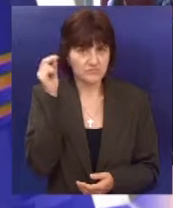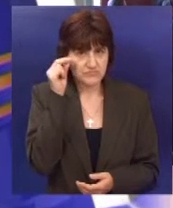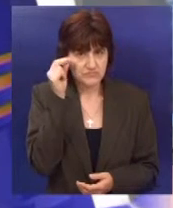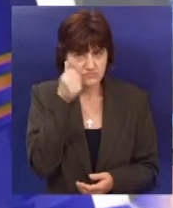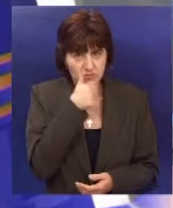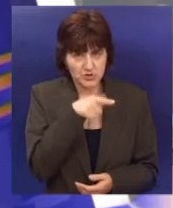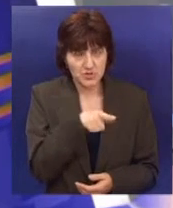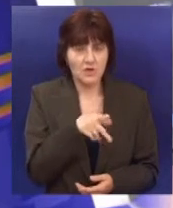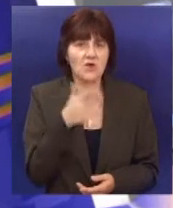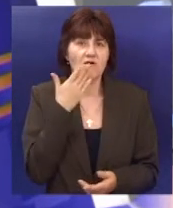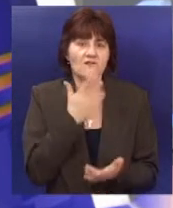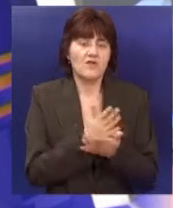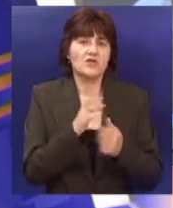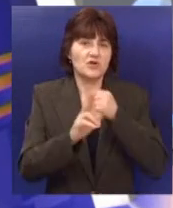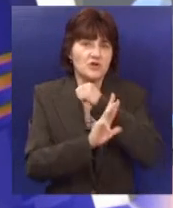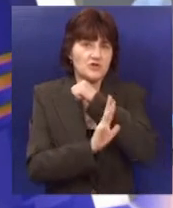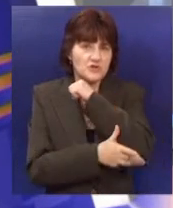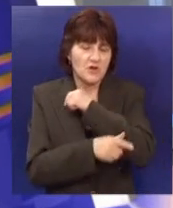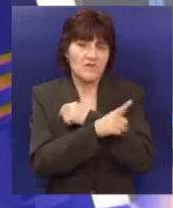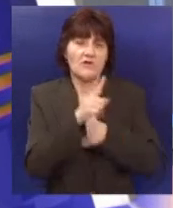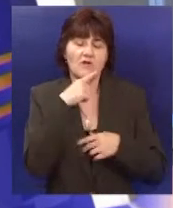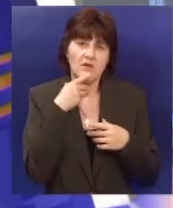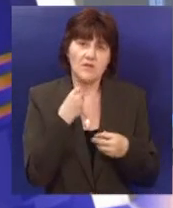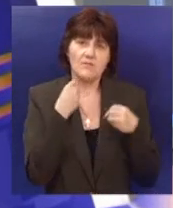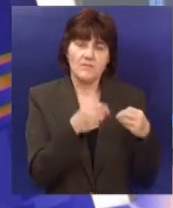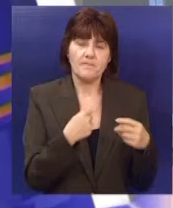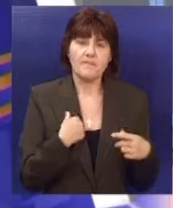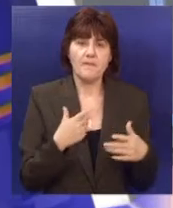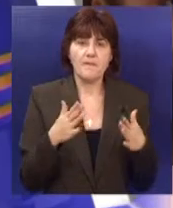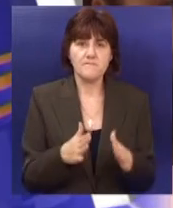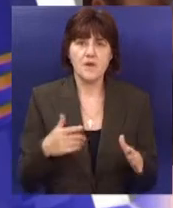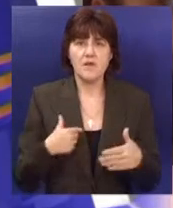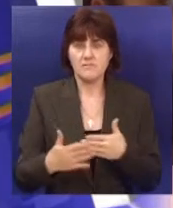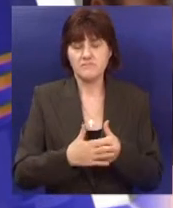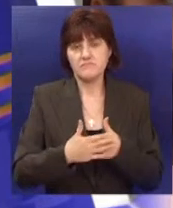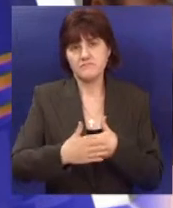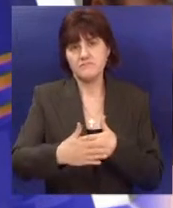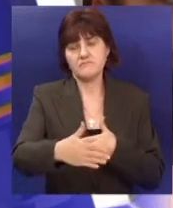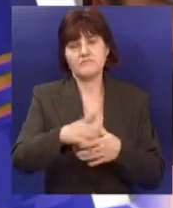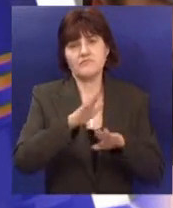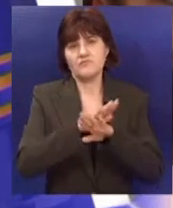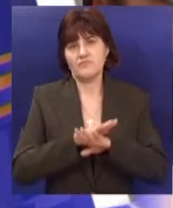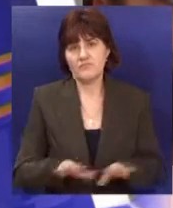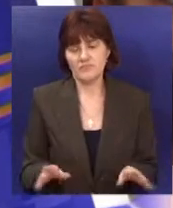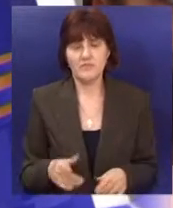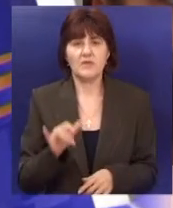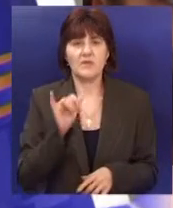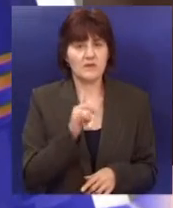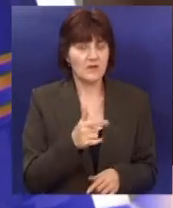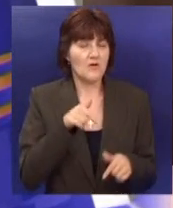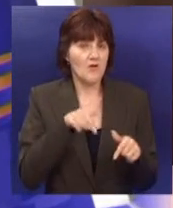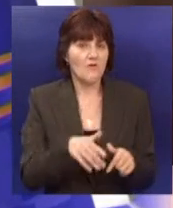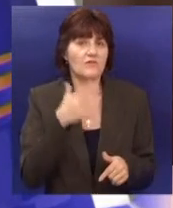prenesu oni učenici koji su tu već četvrtu godinu i koji se polako spremaju da maturiraju. Naravno da bih preporučio u